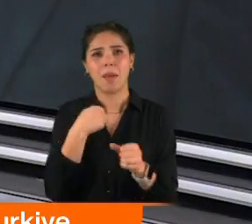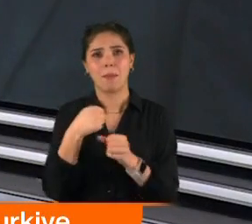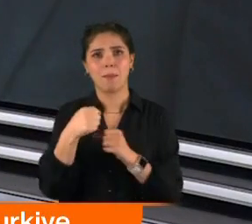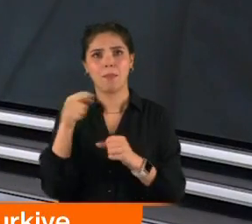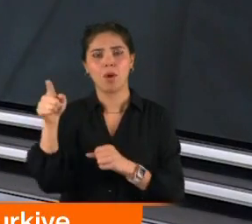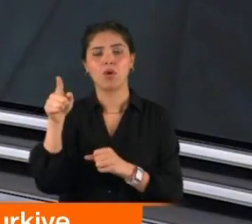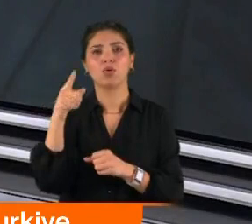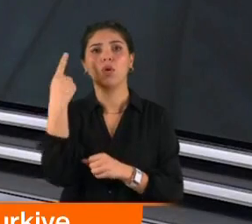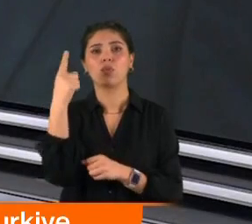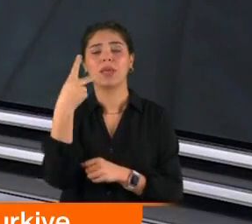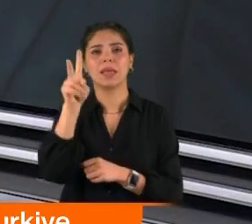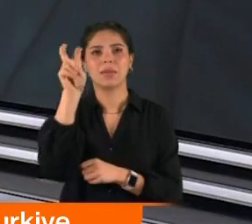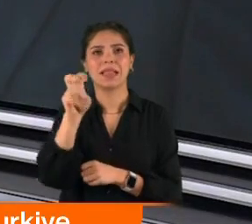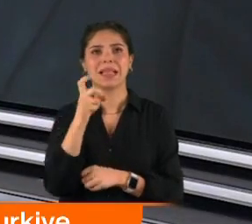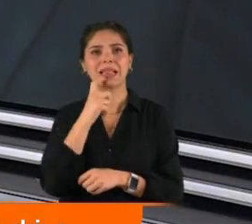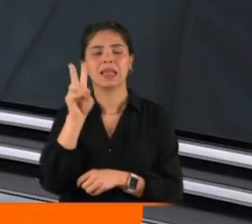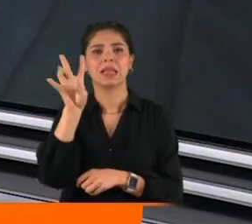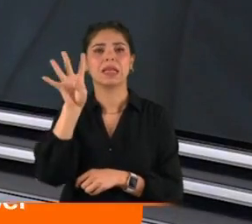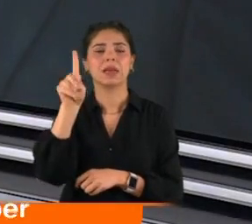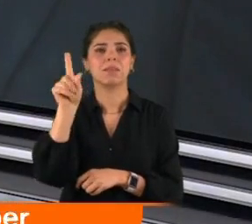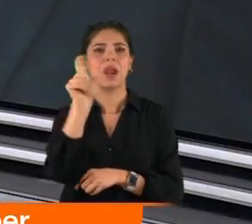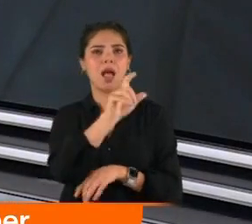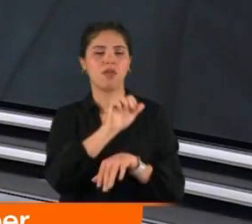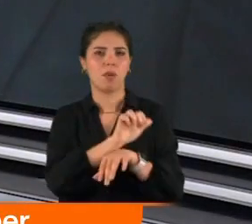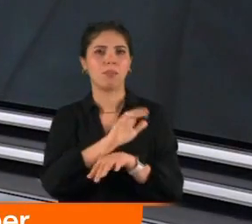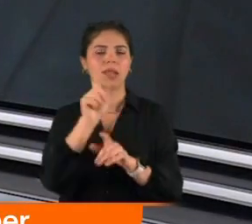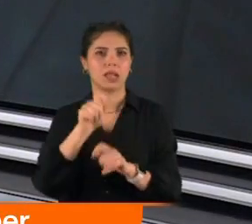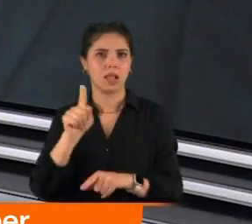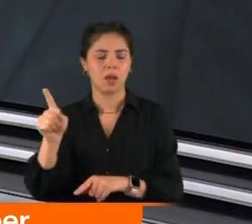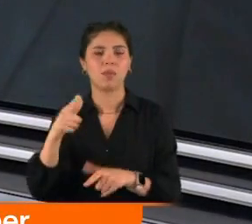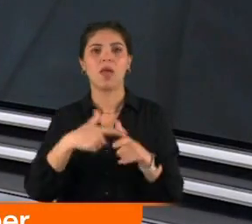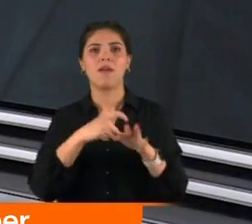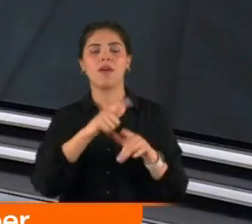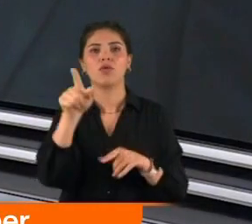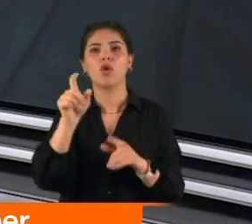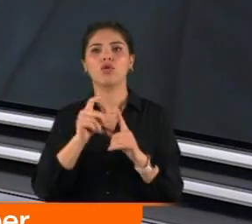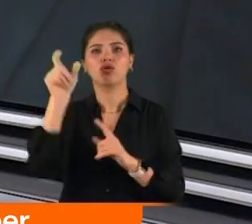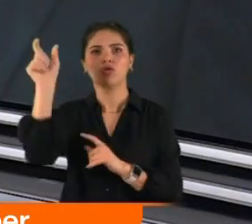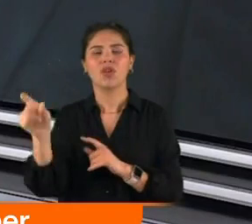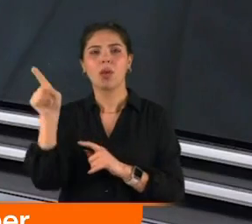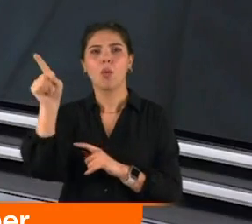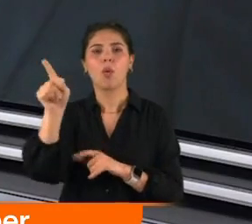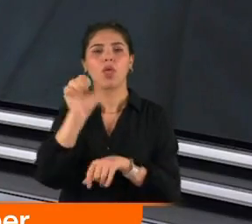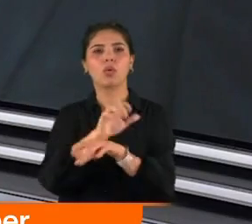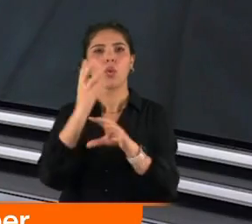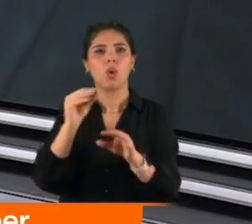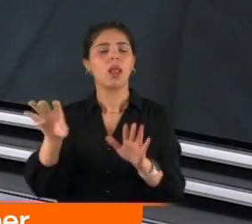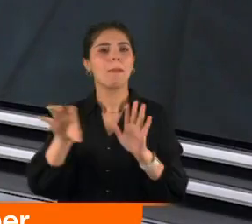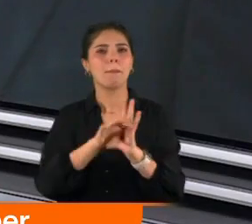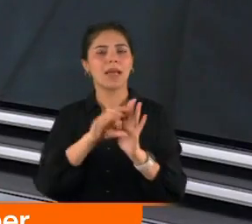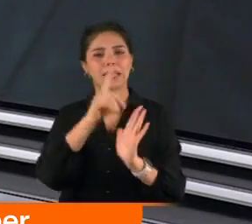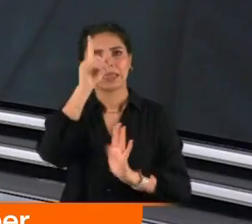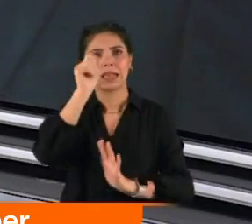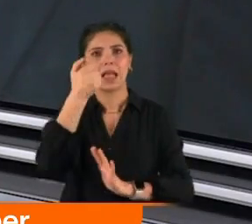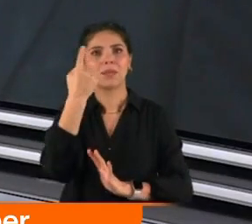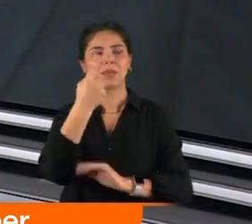FETÖ kumpas davasından tam 41 ay cezaevinde yatmıştı. FETÖ'cülerin Çelebi'nin telefonuna tutuklanmasına neden olan belgeleri